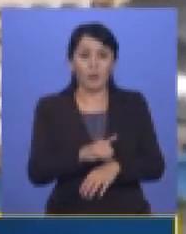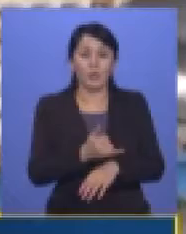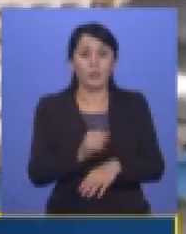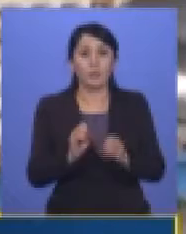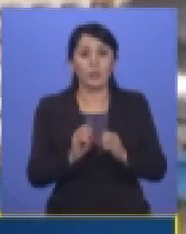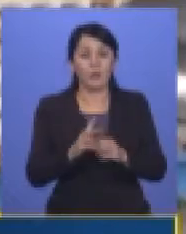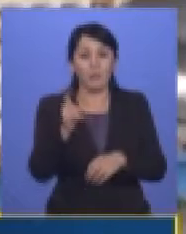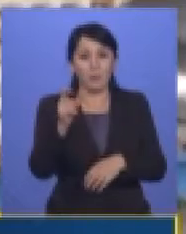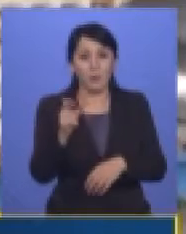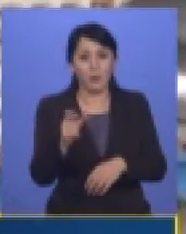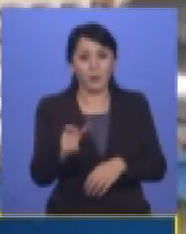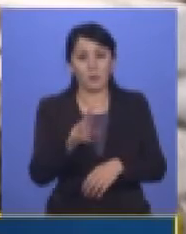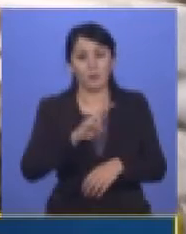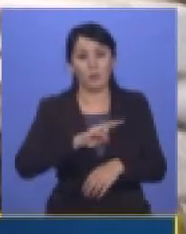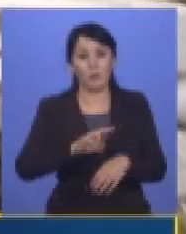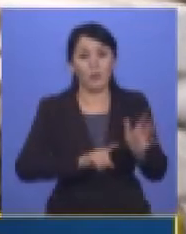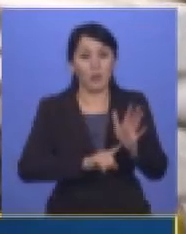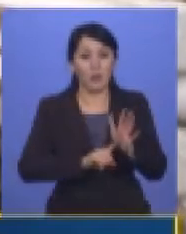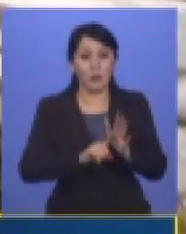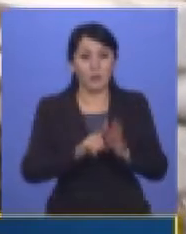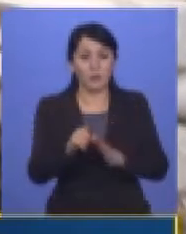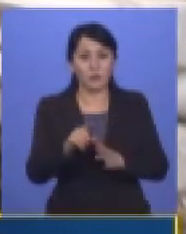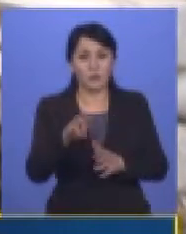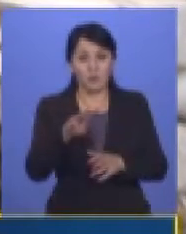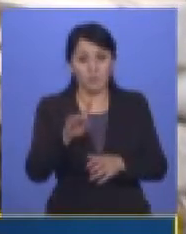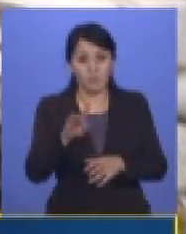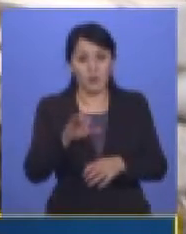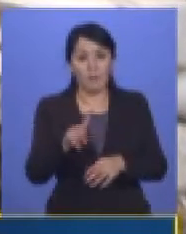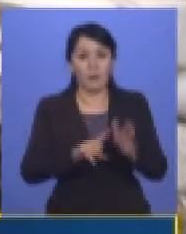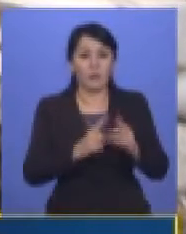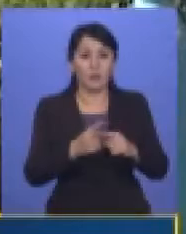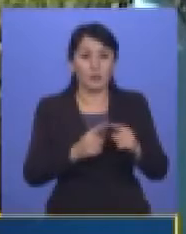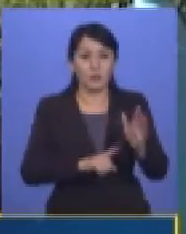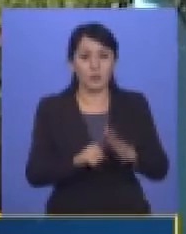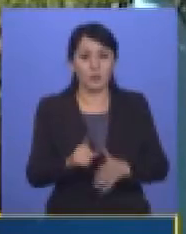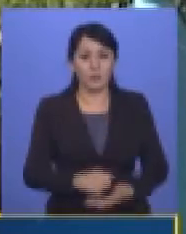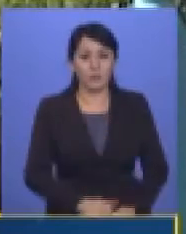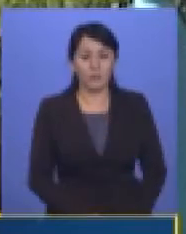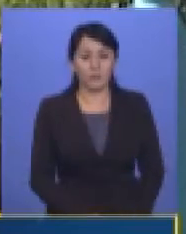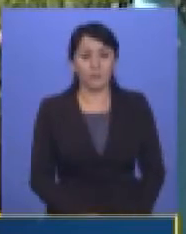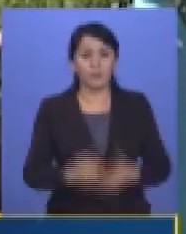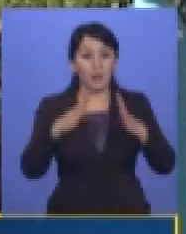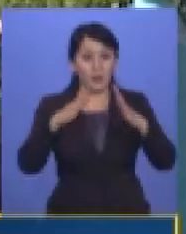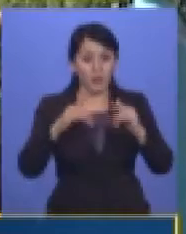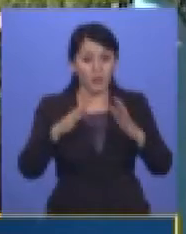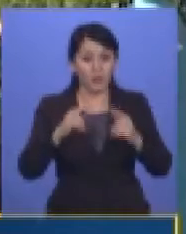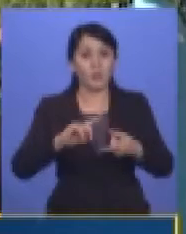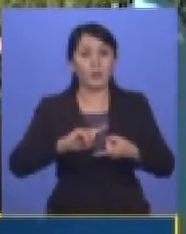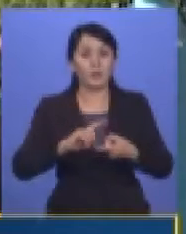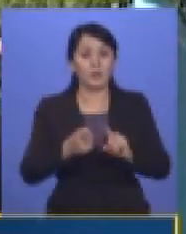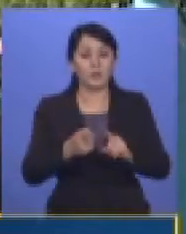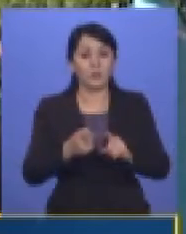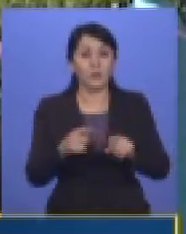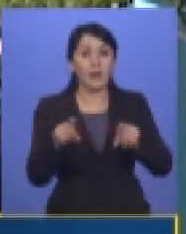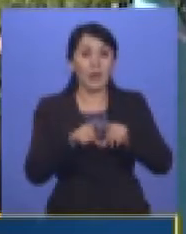10 еңбеккері белі жазбастан жұмыс істеуде. Олар іске мамыр айының ортасында кіріскен. Шатырды ауыстыру, отоплениені